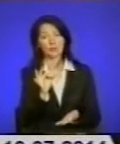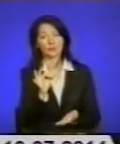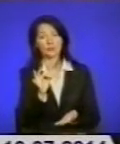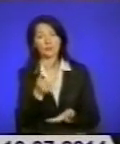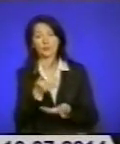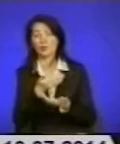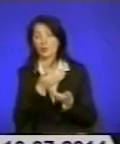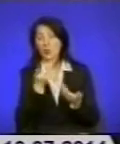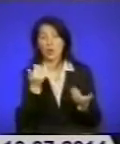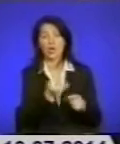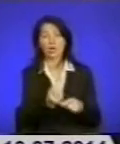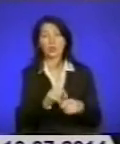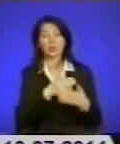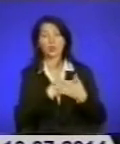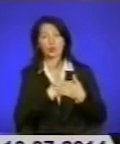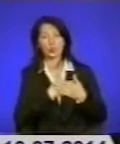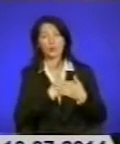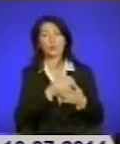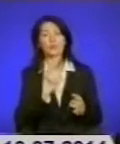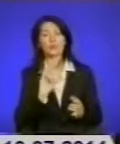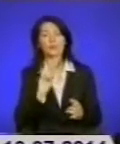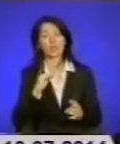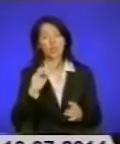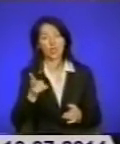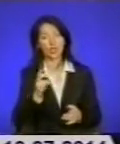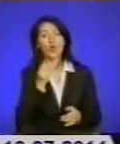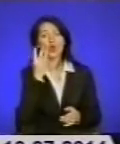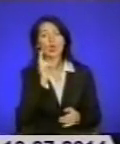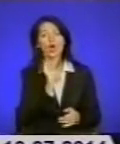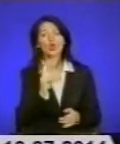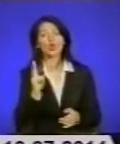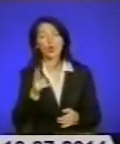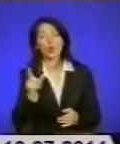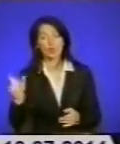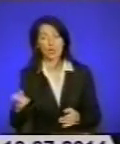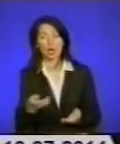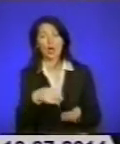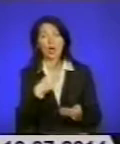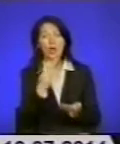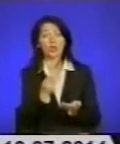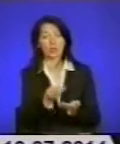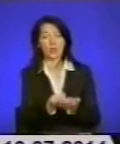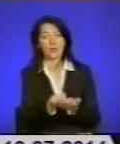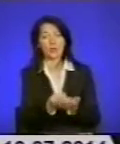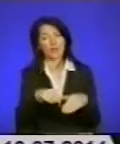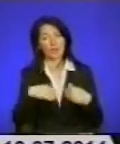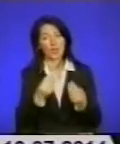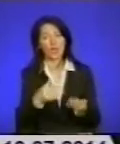немає більше любові, ніж коли хтось кладе своє життя за своїх